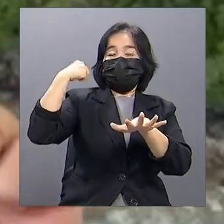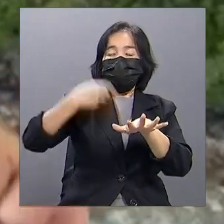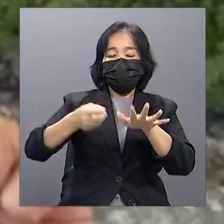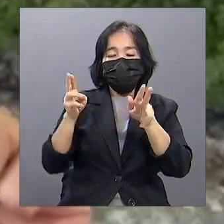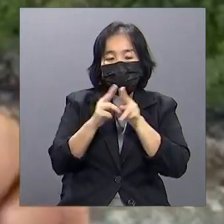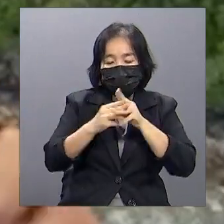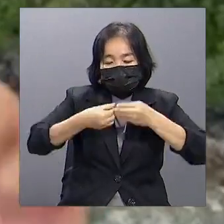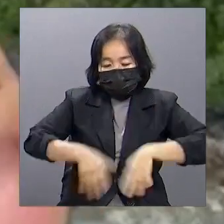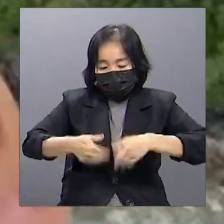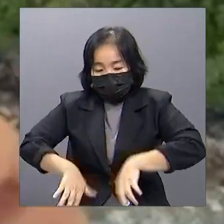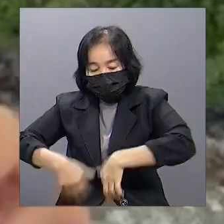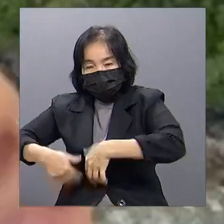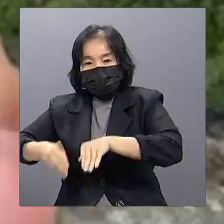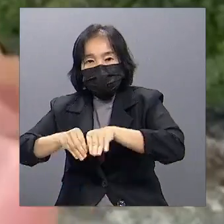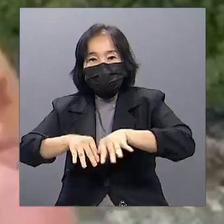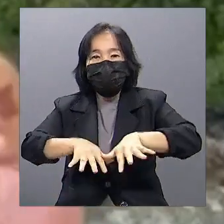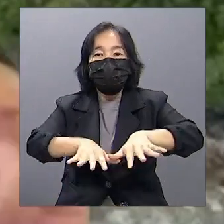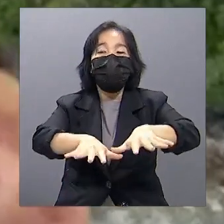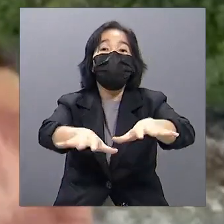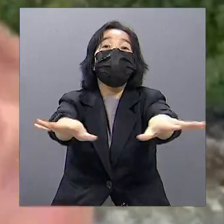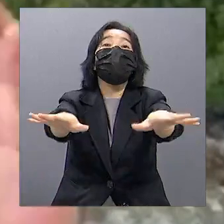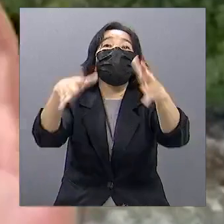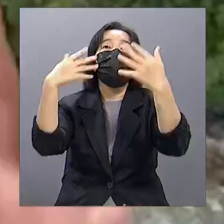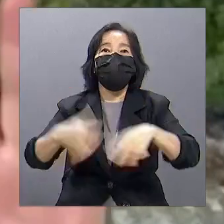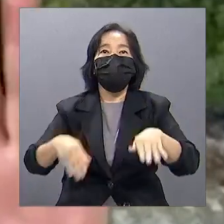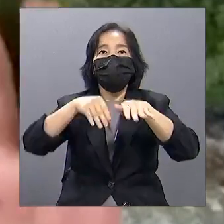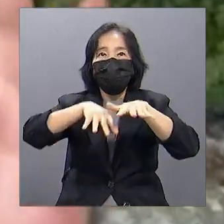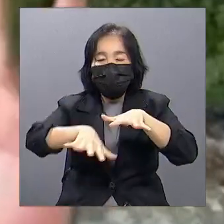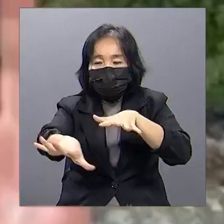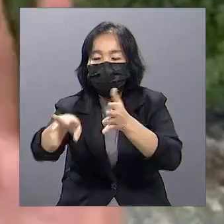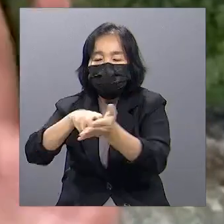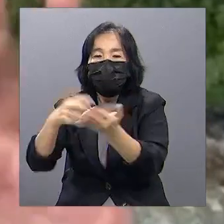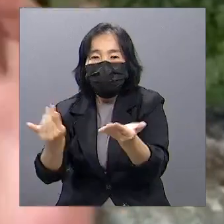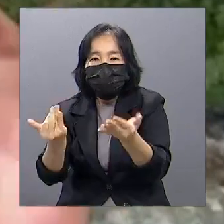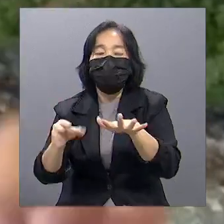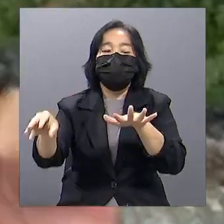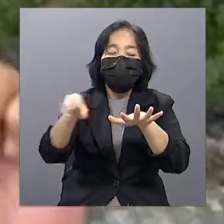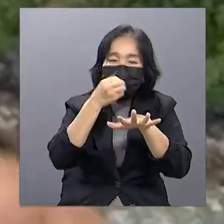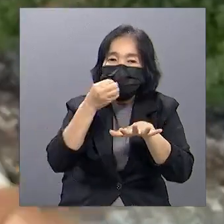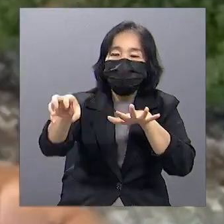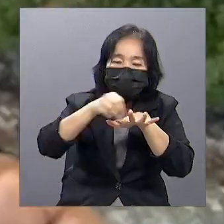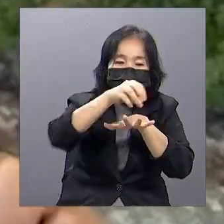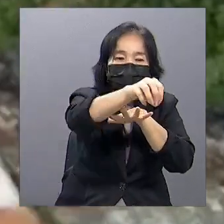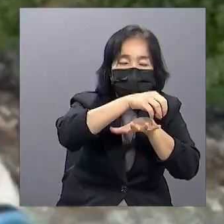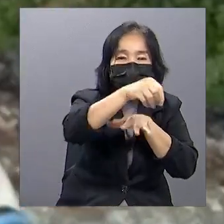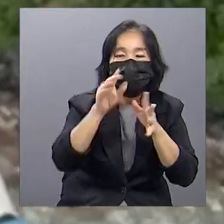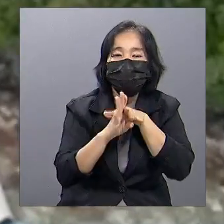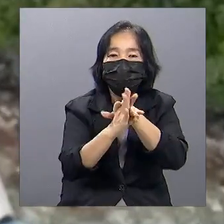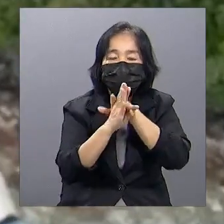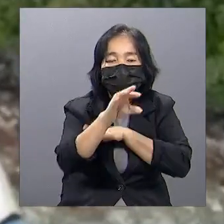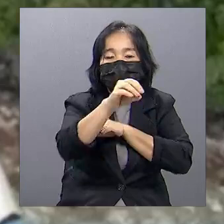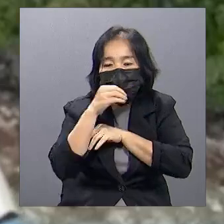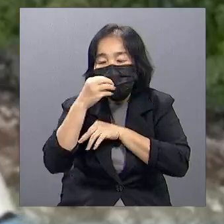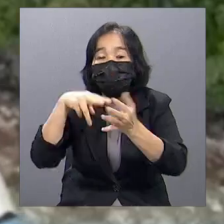ธุ์ต่อมาเรื่อยๆเมื่อออกมาก็อาจจะมีปลาอ่อนแอเพิ่มขึ้นมาหน่อยนึงฉลามก็ไล่กินไปปลาอ่อนแอก็โดนฉลามกินอย่าง